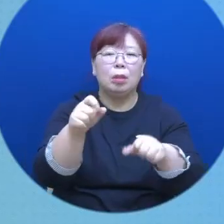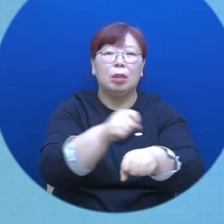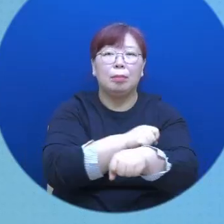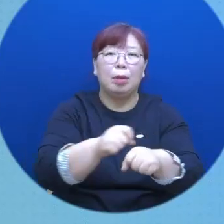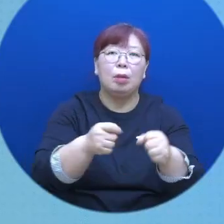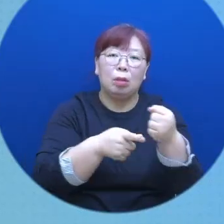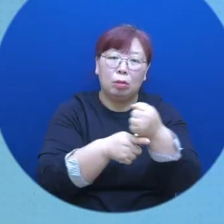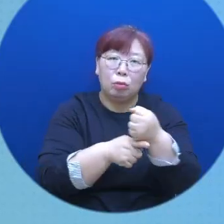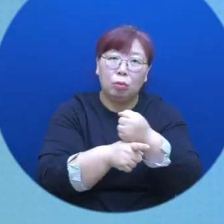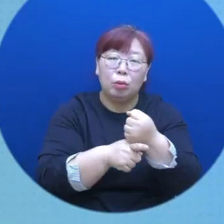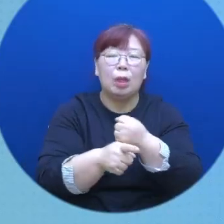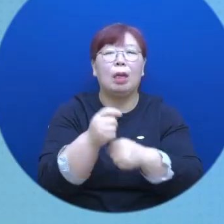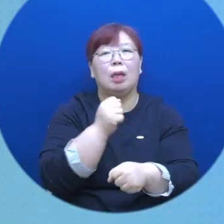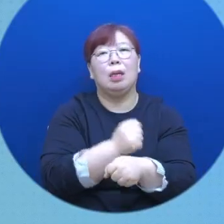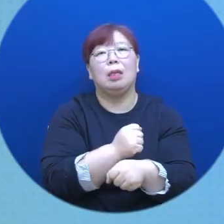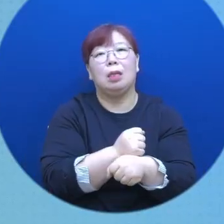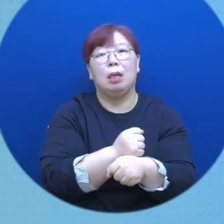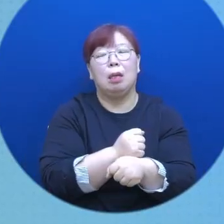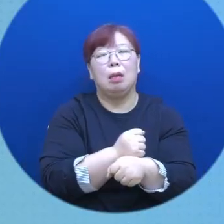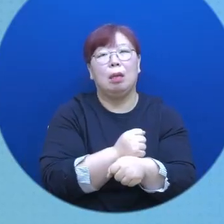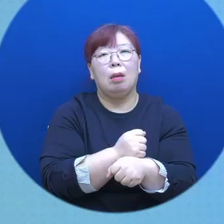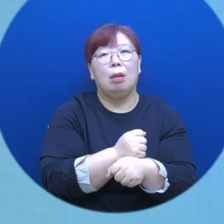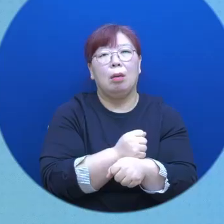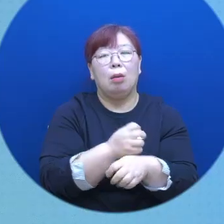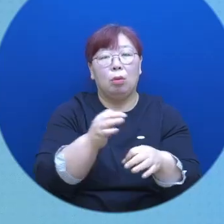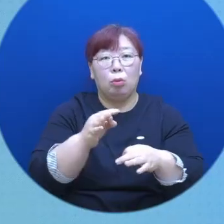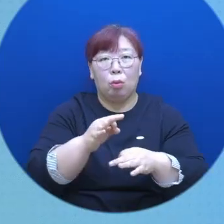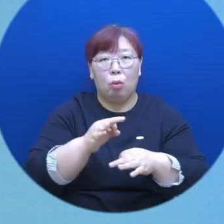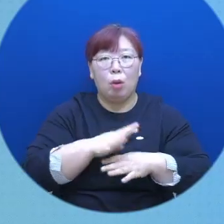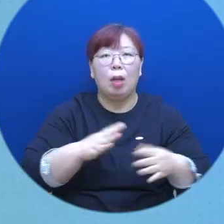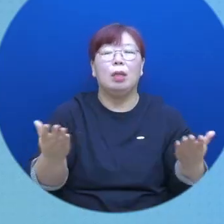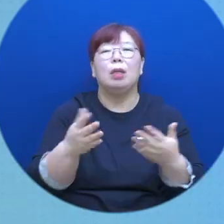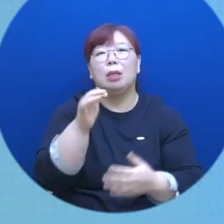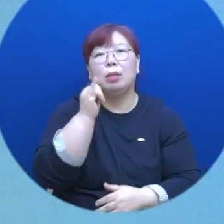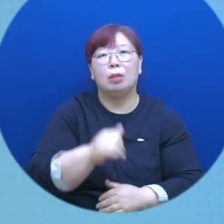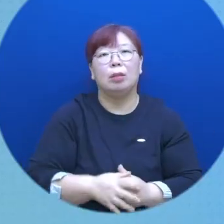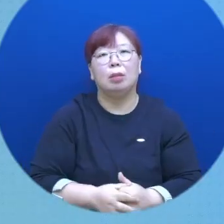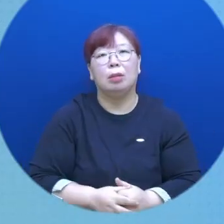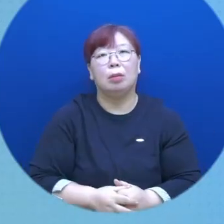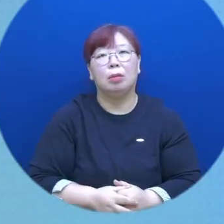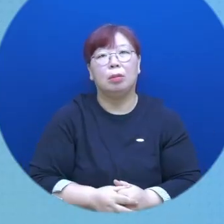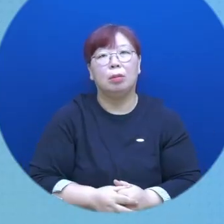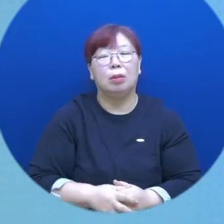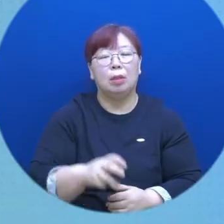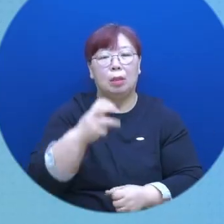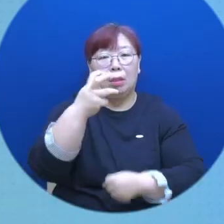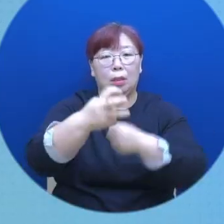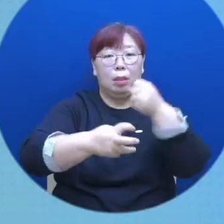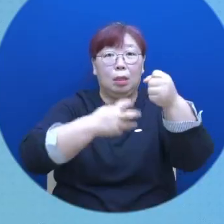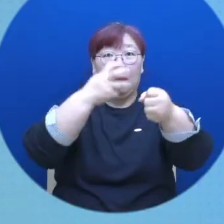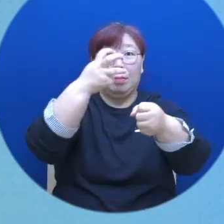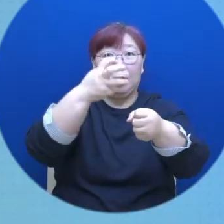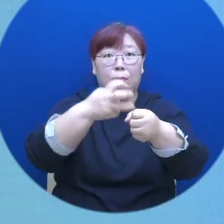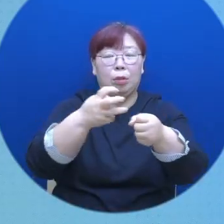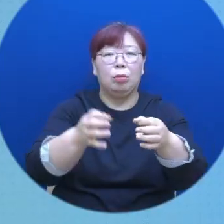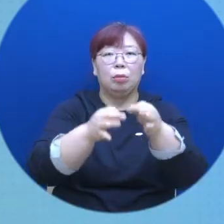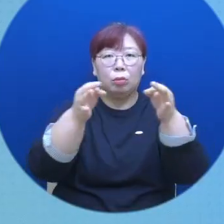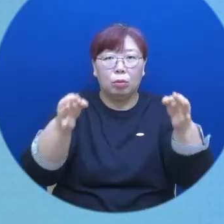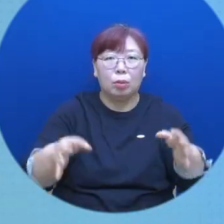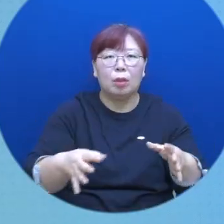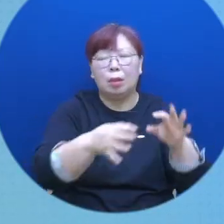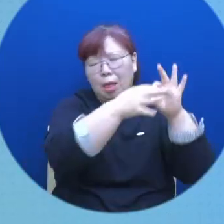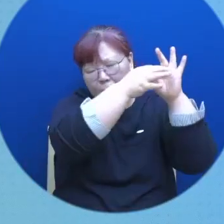조사를 하면서 깜짝 놀란 사실이 있습니다. 30년 동안을 그들을